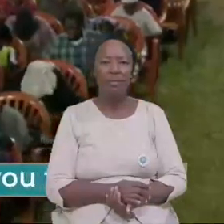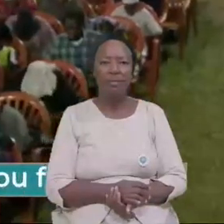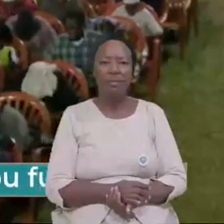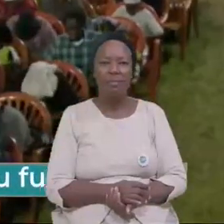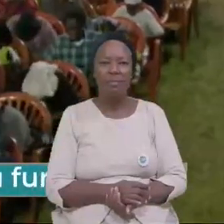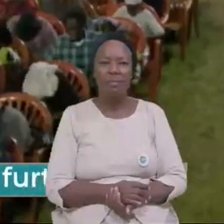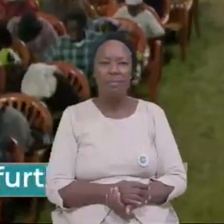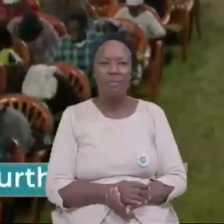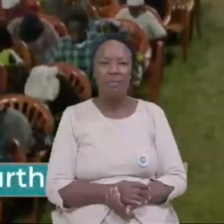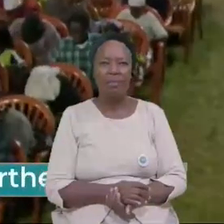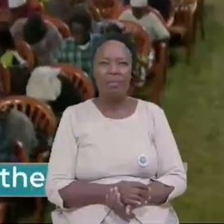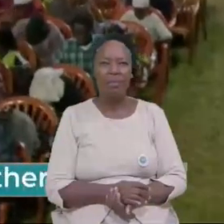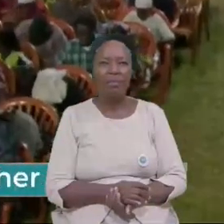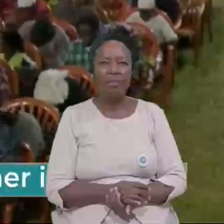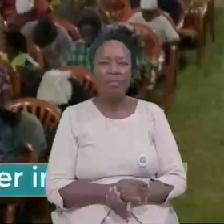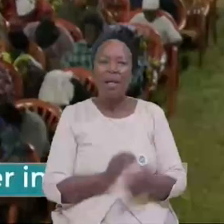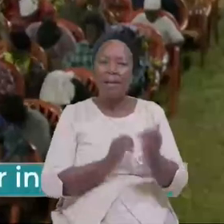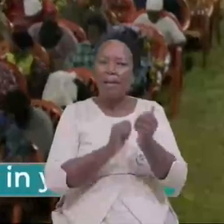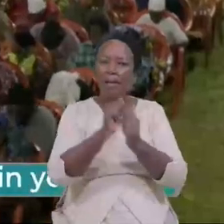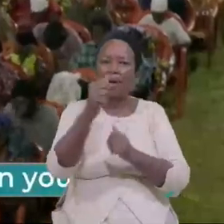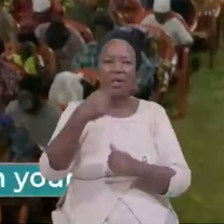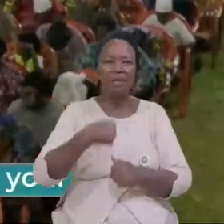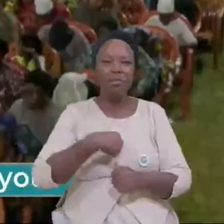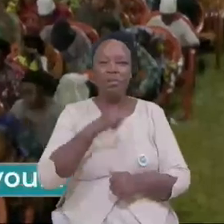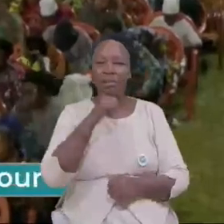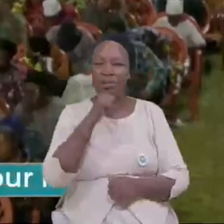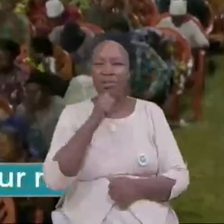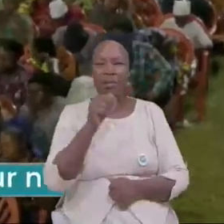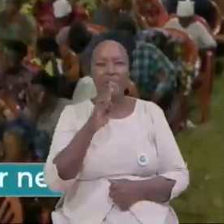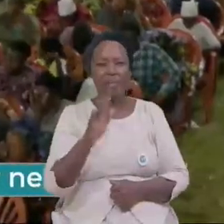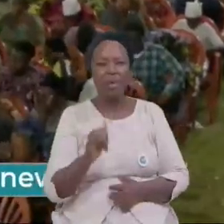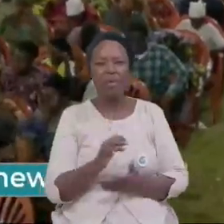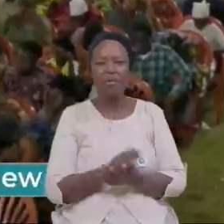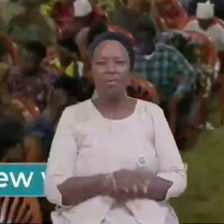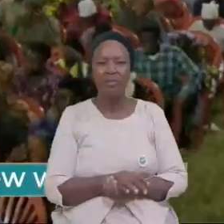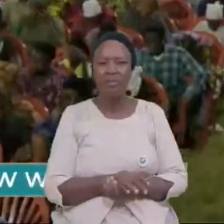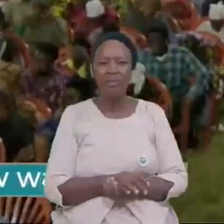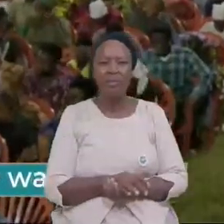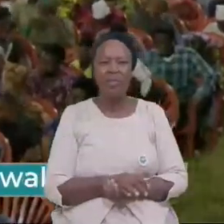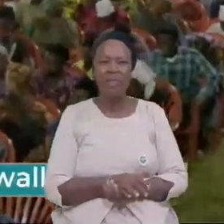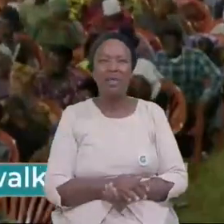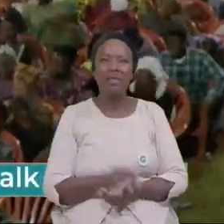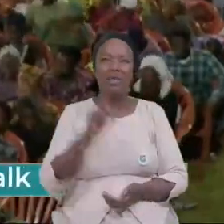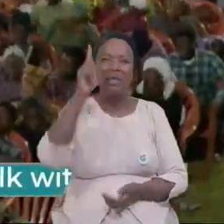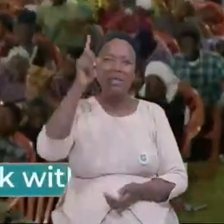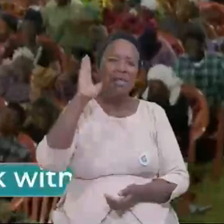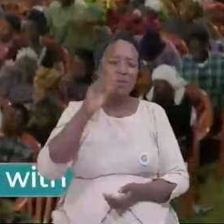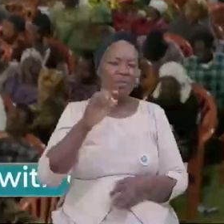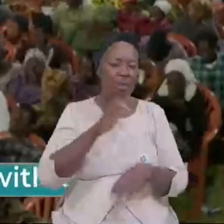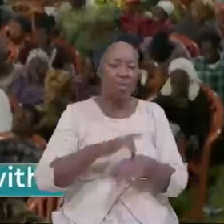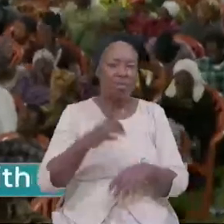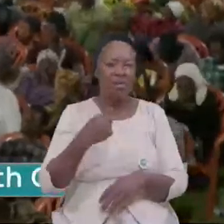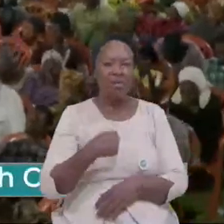mains, aidons-les à remplir les formulaires pour ceux qui ne savent pas écrire. Et ceux qui savent